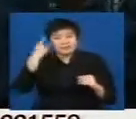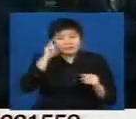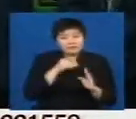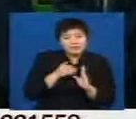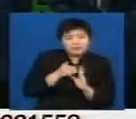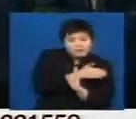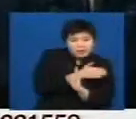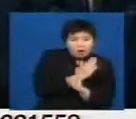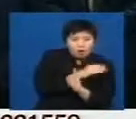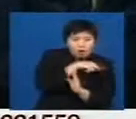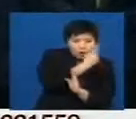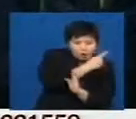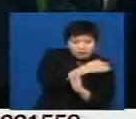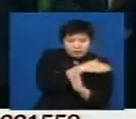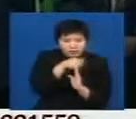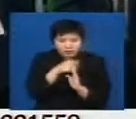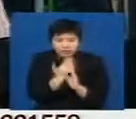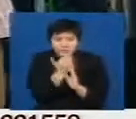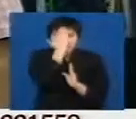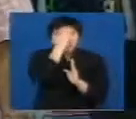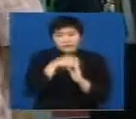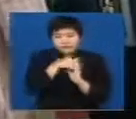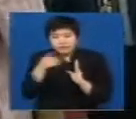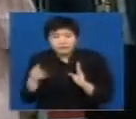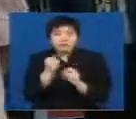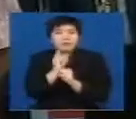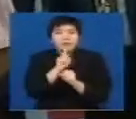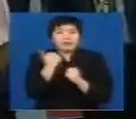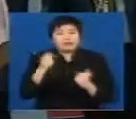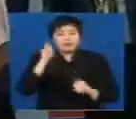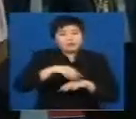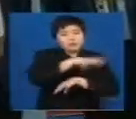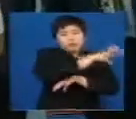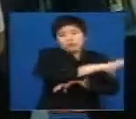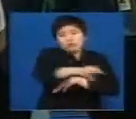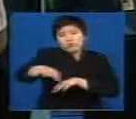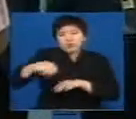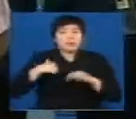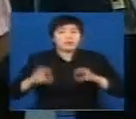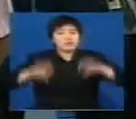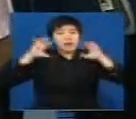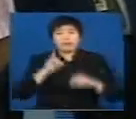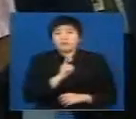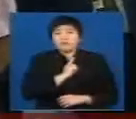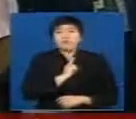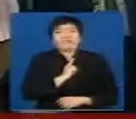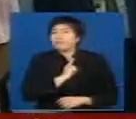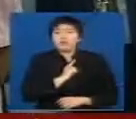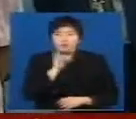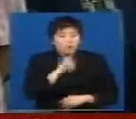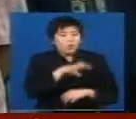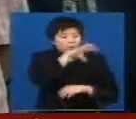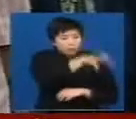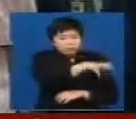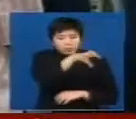เหตุที่ได้มีการดำเนินการเอาไว้ก็คือแสดงว่าต้องให้ทุกภาคส่วนไม่ใช่แค่ว่ารัฐดำเนินการคนเดียวแต่ว่า ทุกหน่วยฮะ ทุกหน่วยง